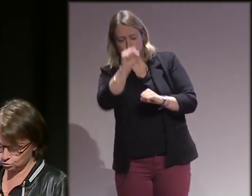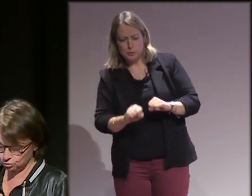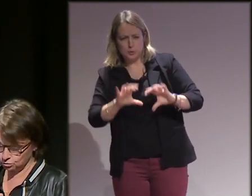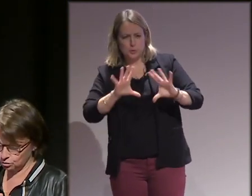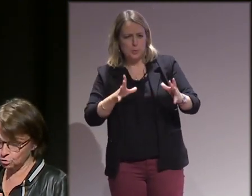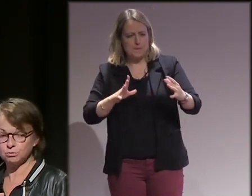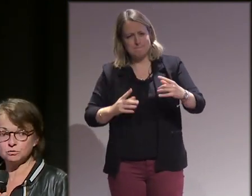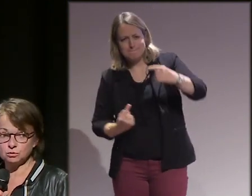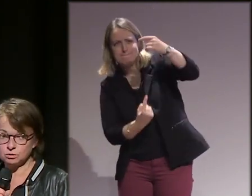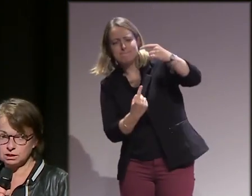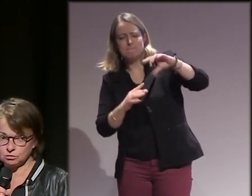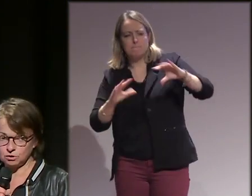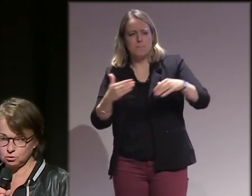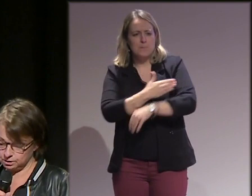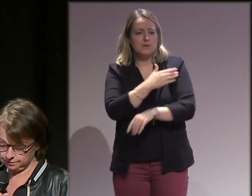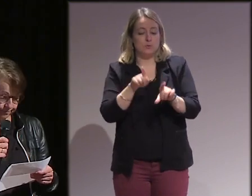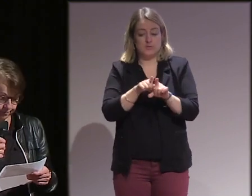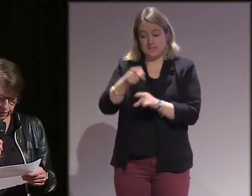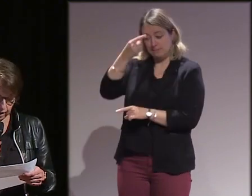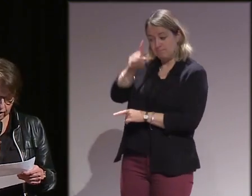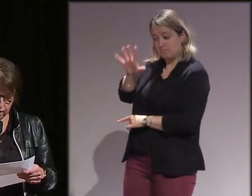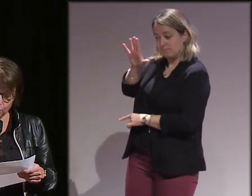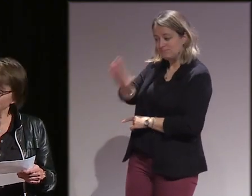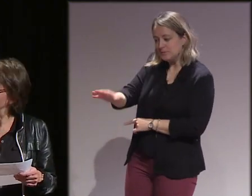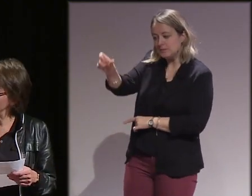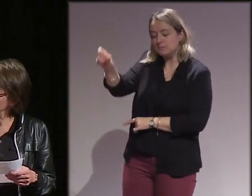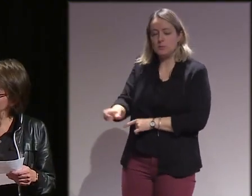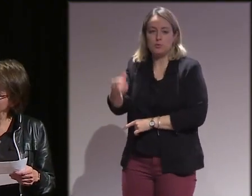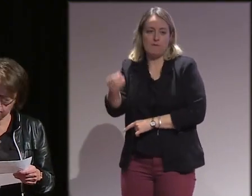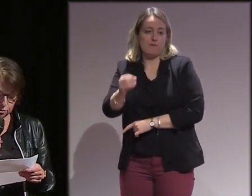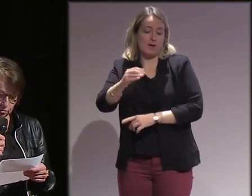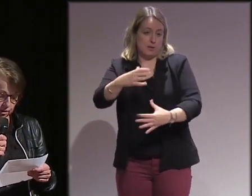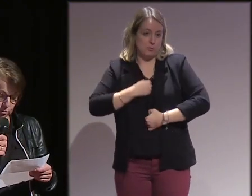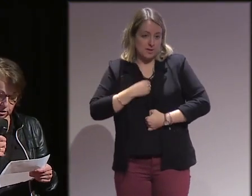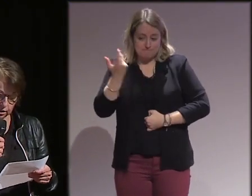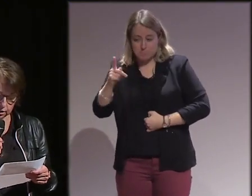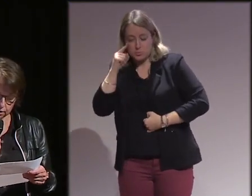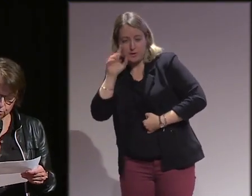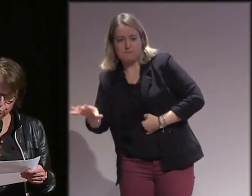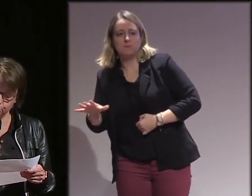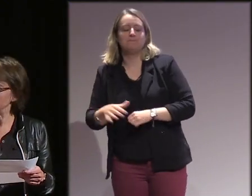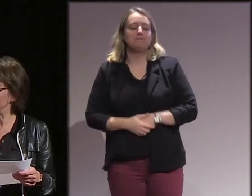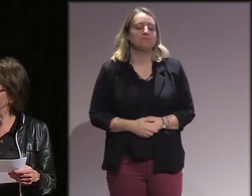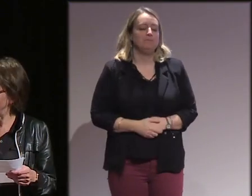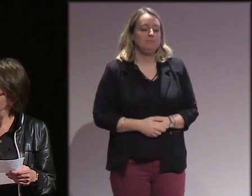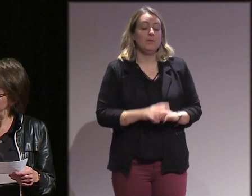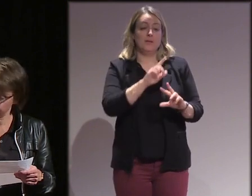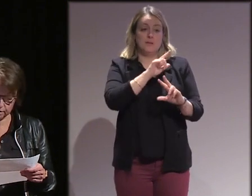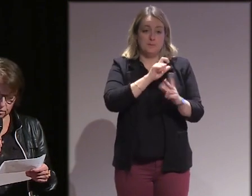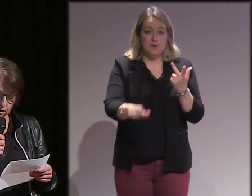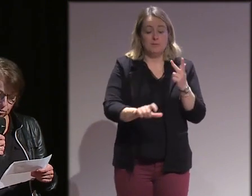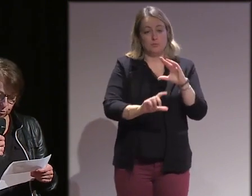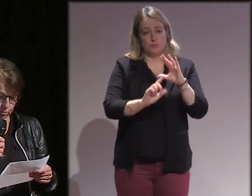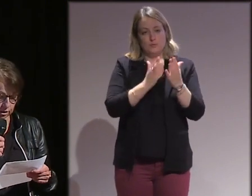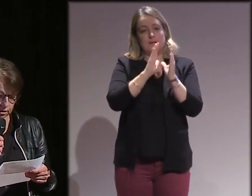et surtout donne le point de vue des enfants adoptés. Pour prolonger cette réflexion, Amandine a écrit Une poupée de chocolat,